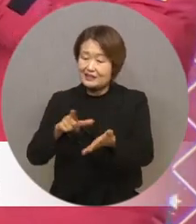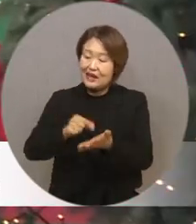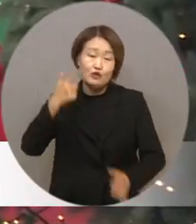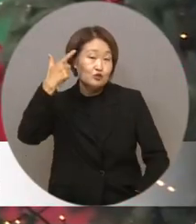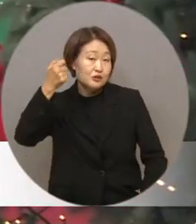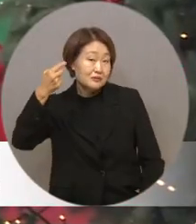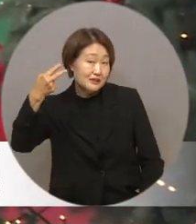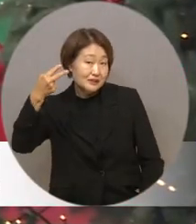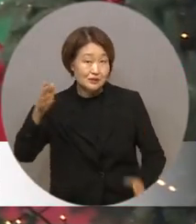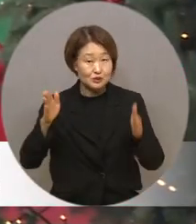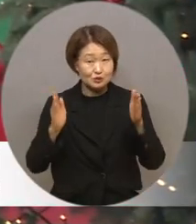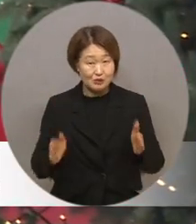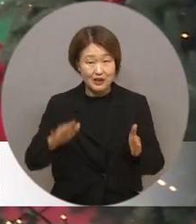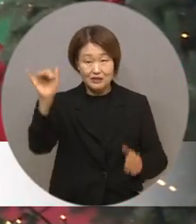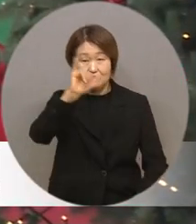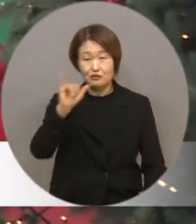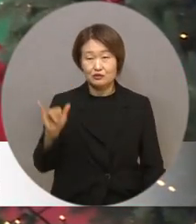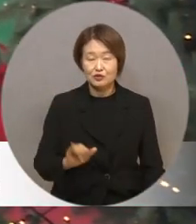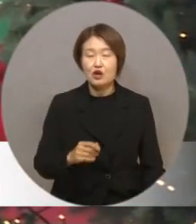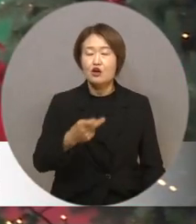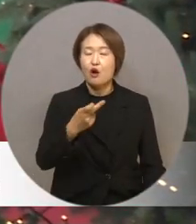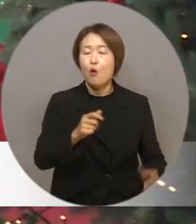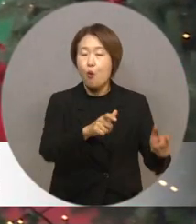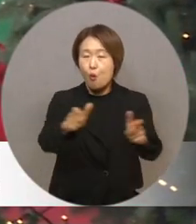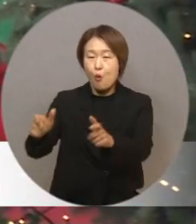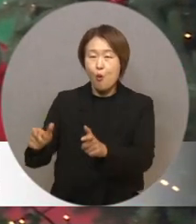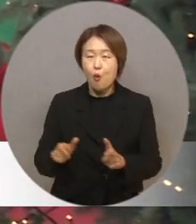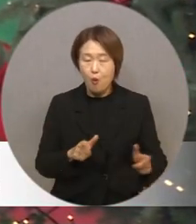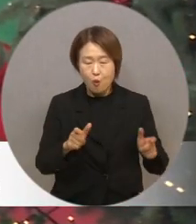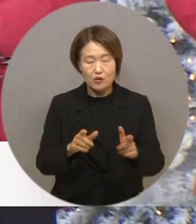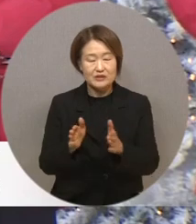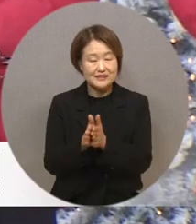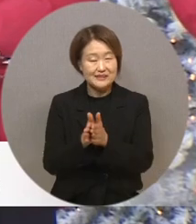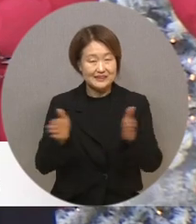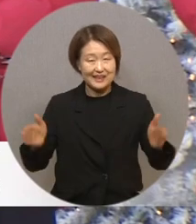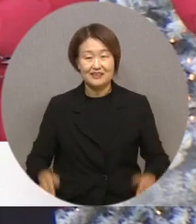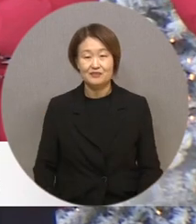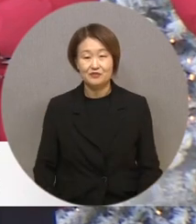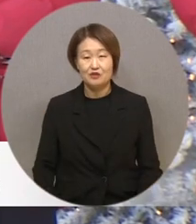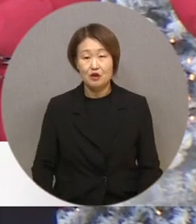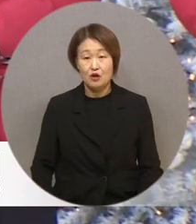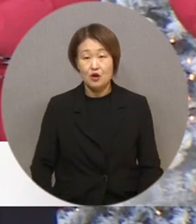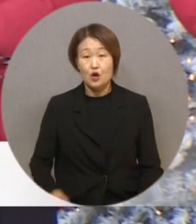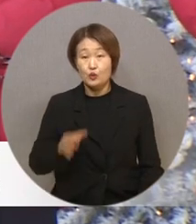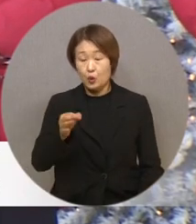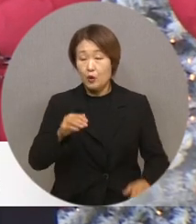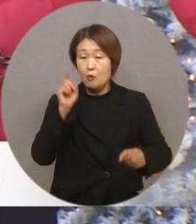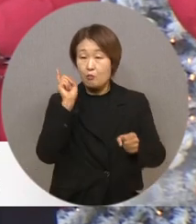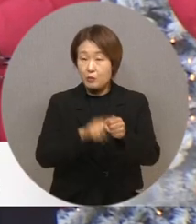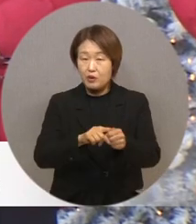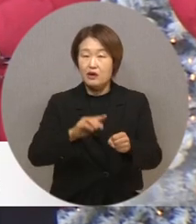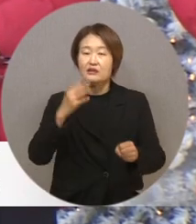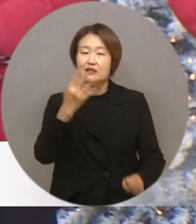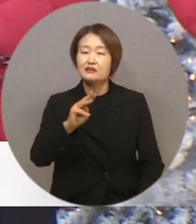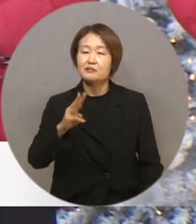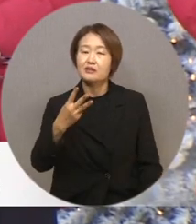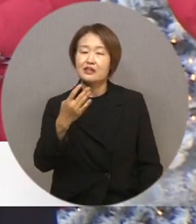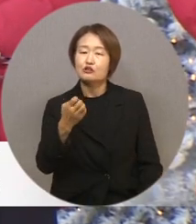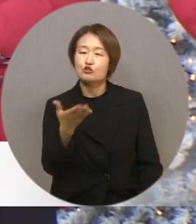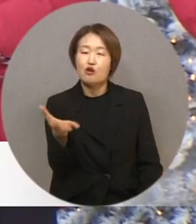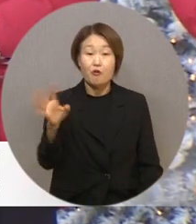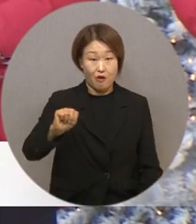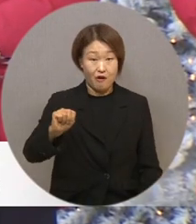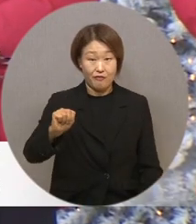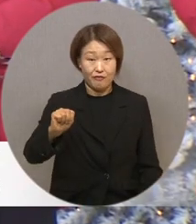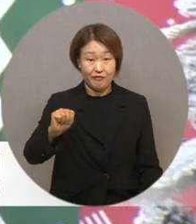62일간 전국 17개 시도지회에서 진행됩니다. 나눔 목표액은 4,349억 원이었으며